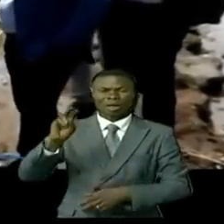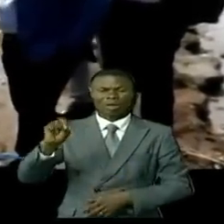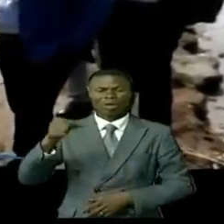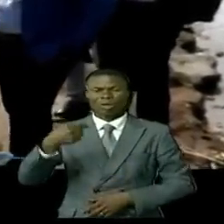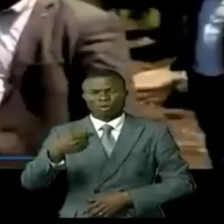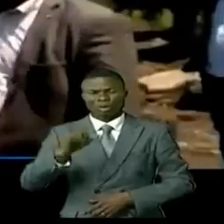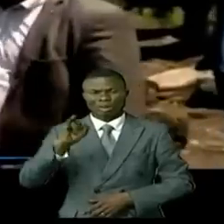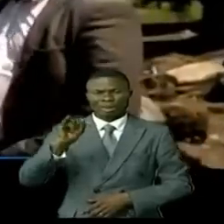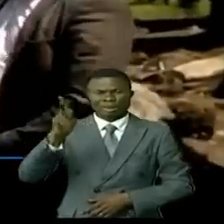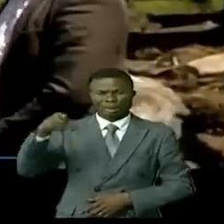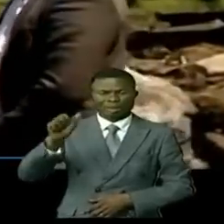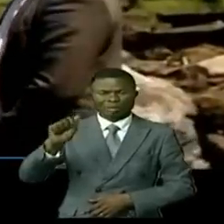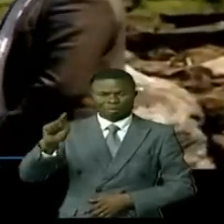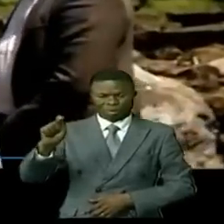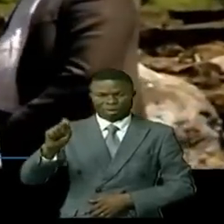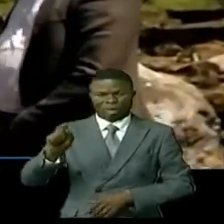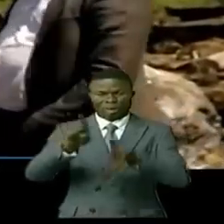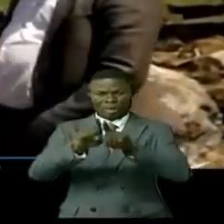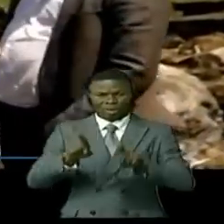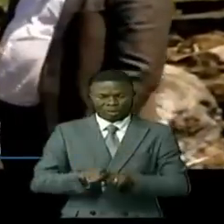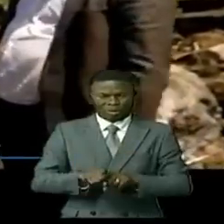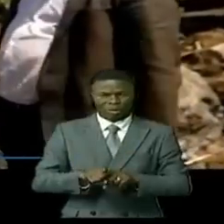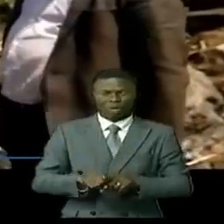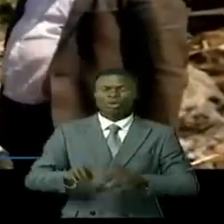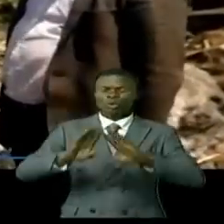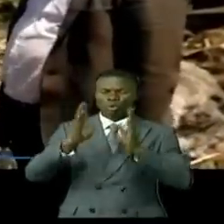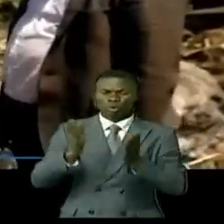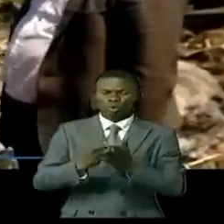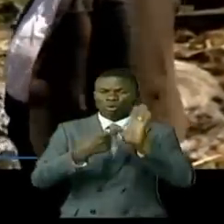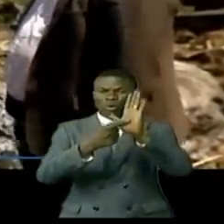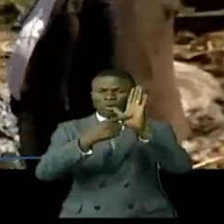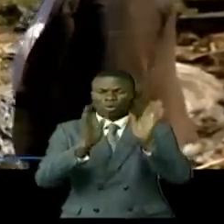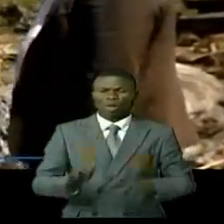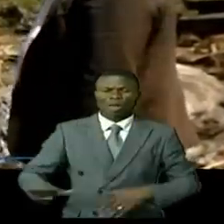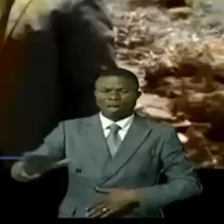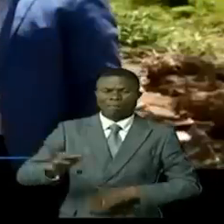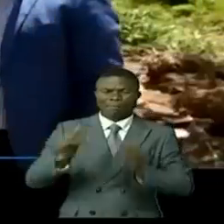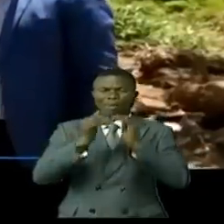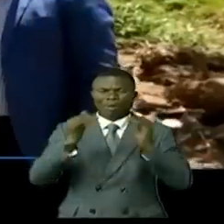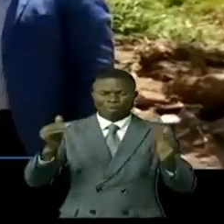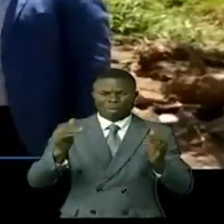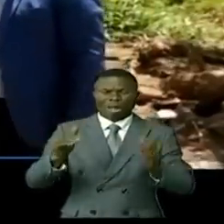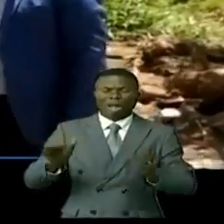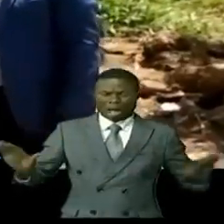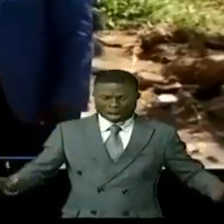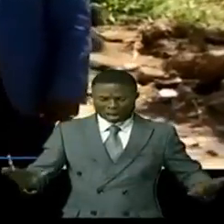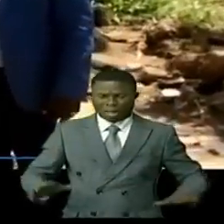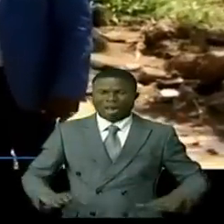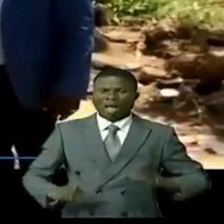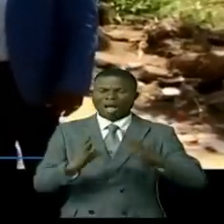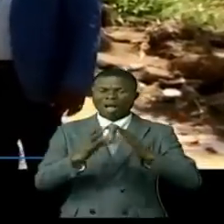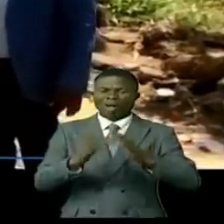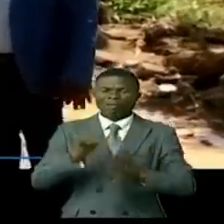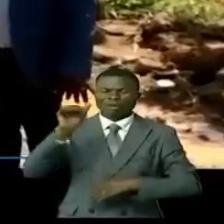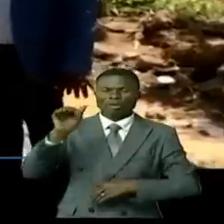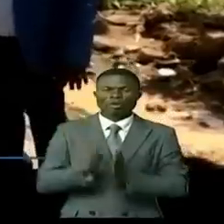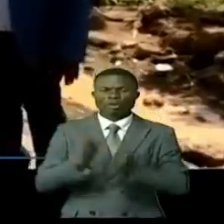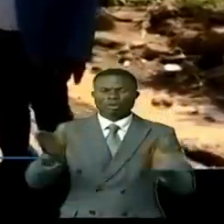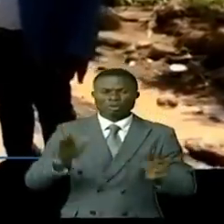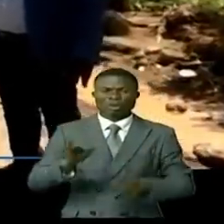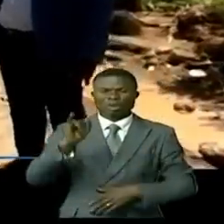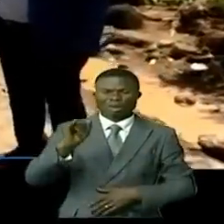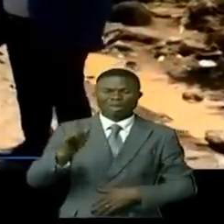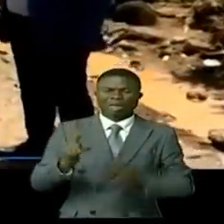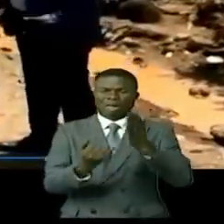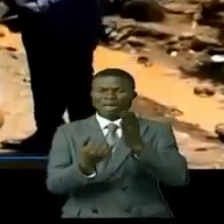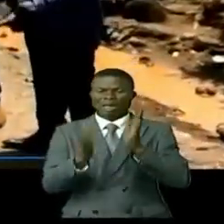M. Roger Kitoka Omasubu, représentant PIB PRDC, accompagné du DG de l'ICOPT, ingénieur